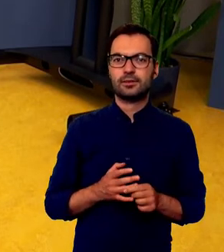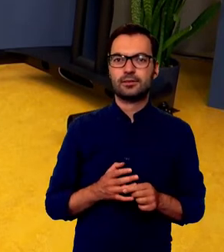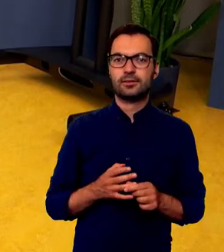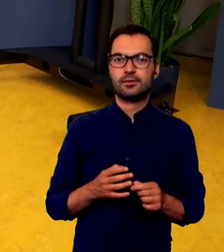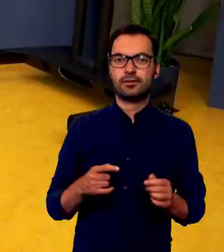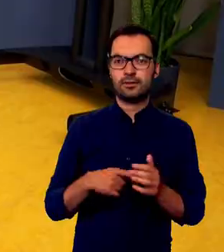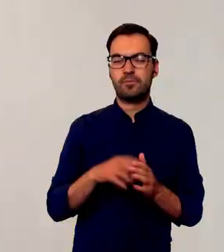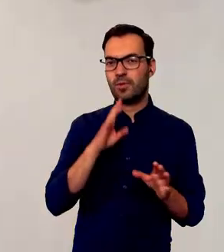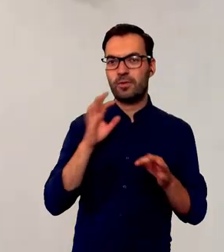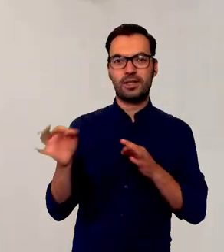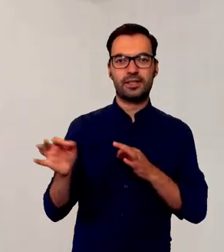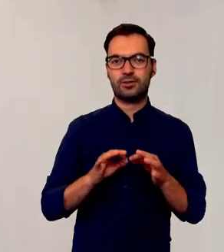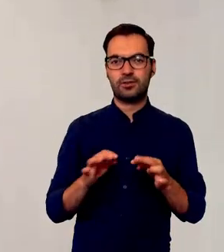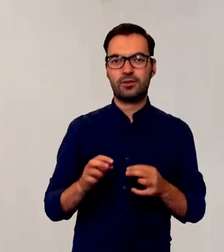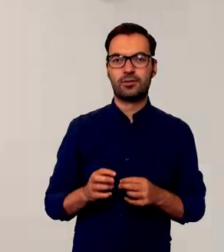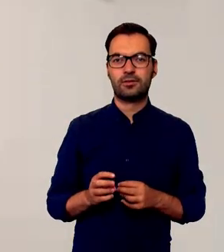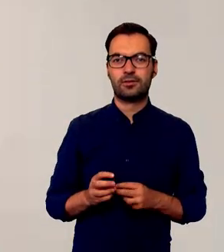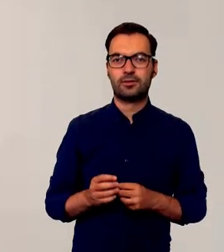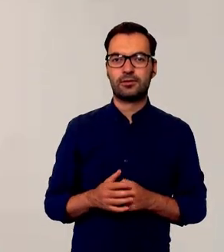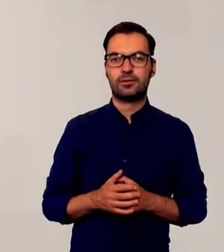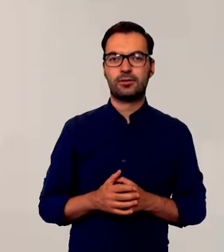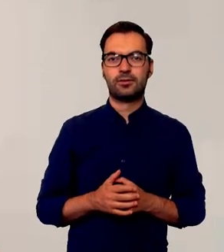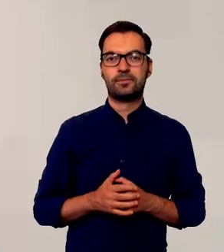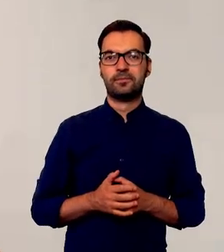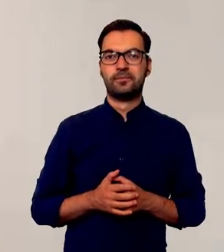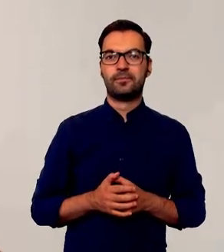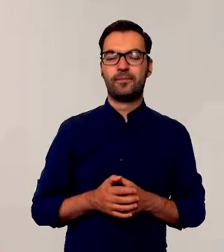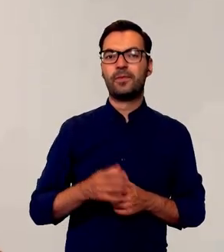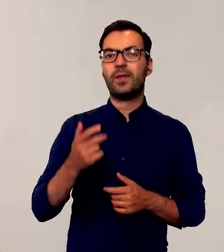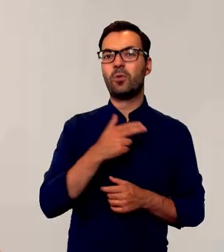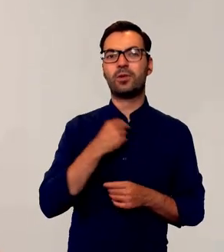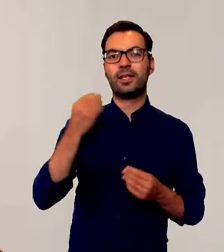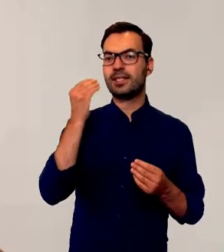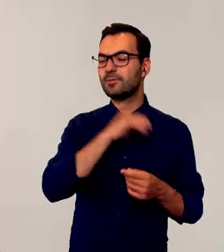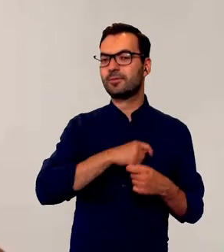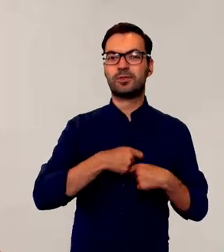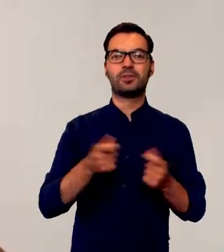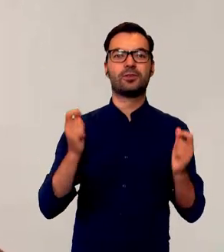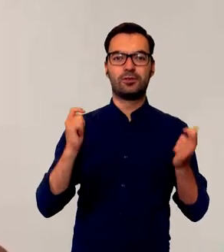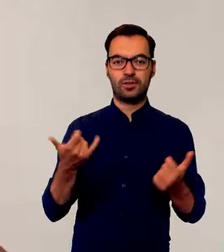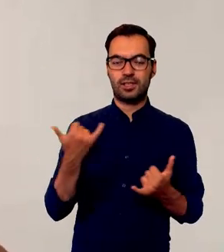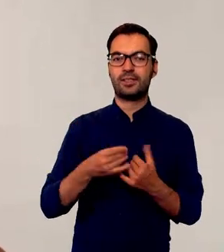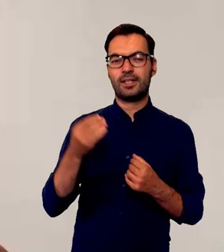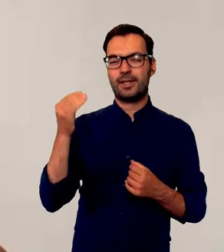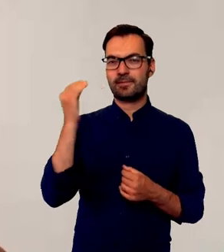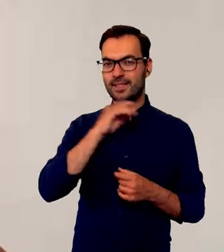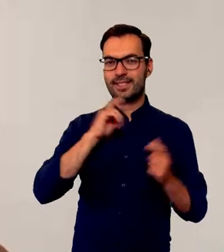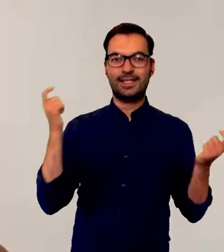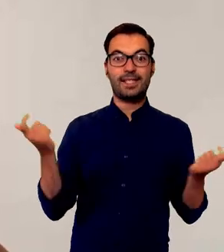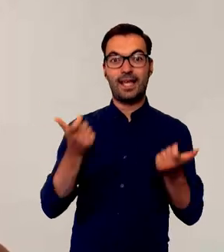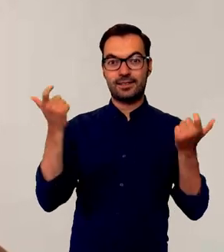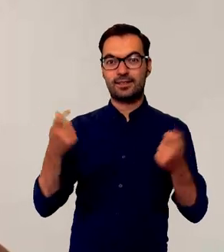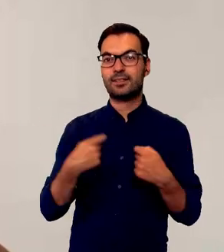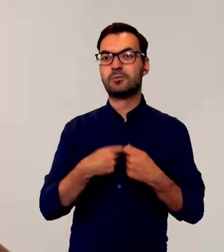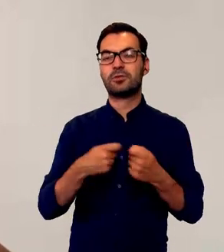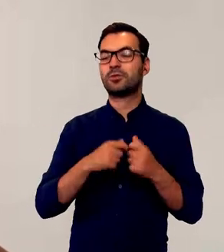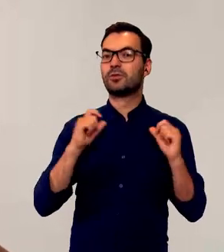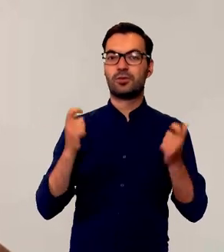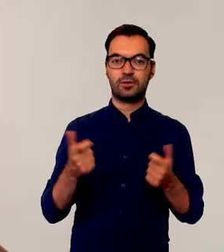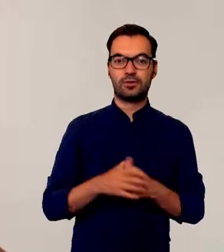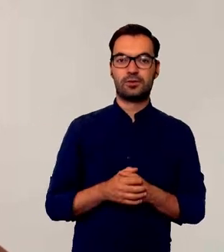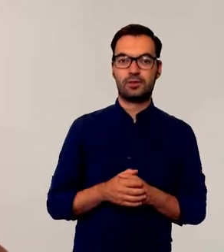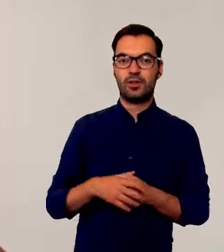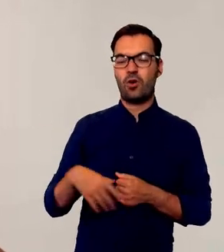tego historie, więc wiadomo, co się u nas najlepiej sprzedaje. Jeżeli chcesz sprzedać sensacyjną książkę, co się najlepiej będzie sprzedawać?